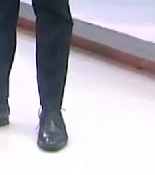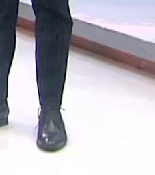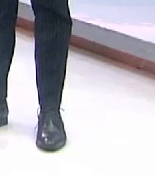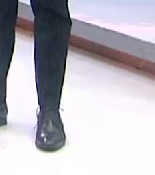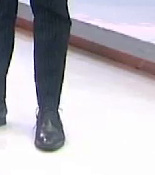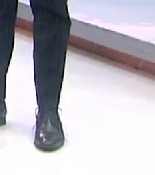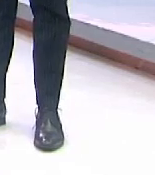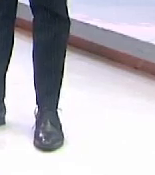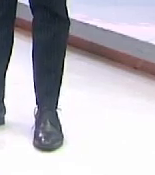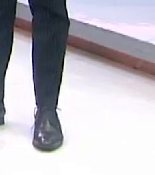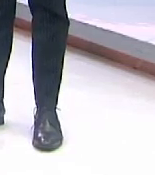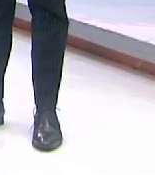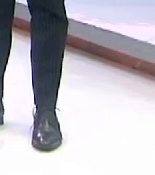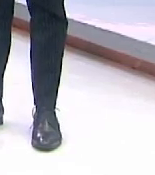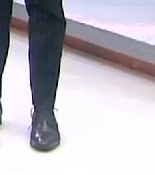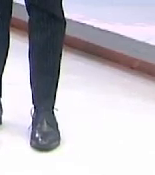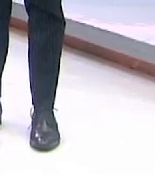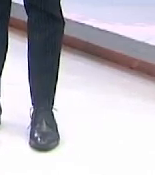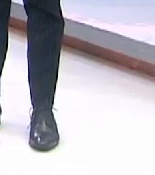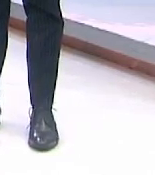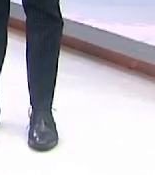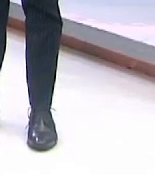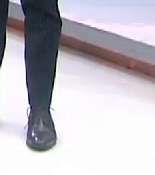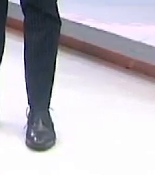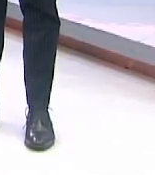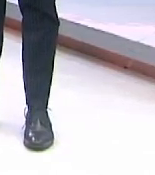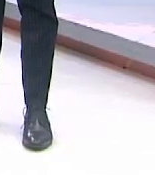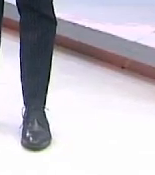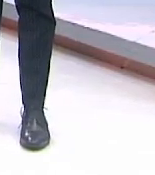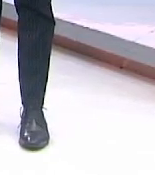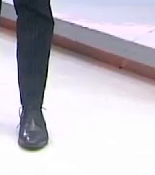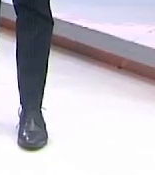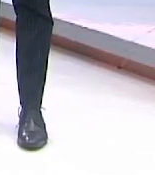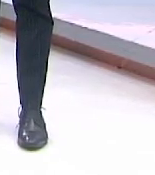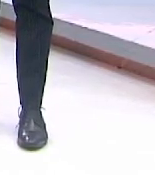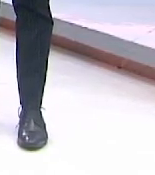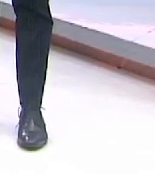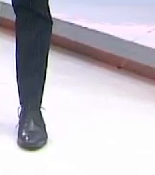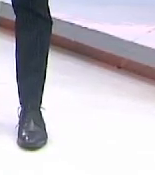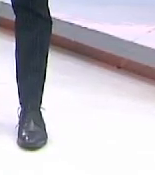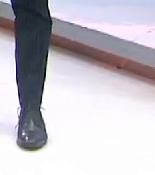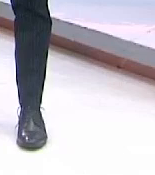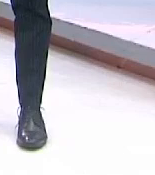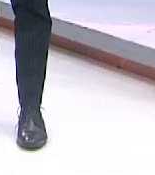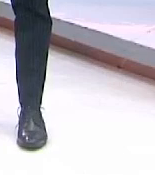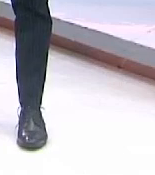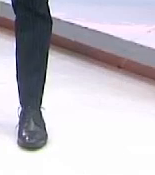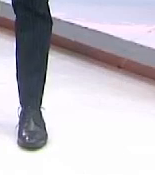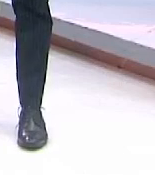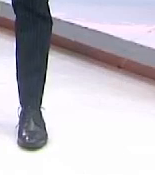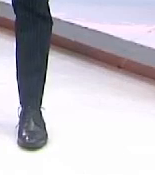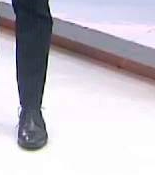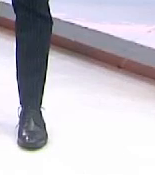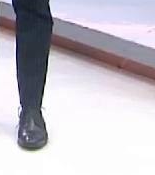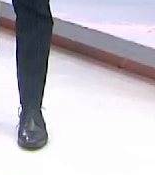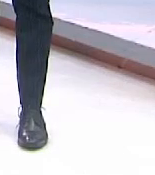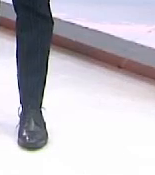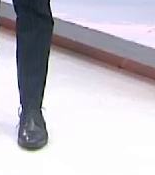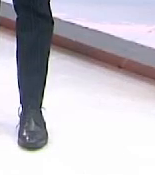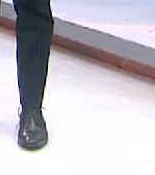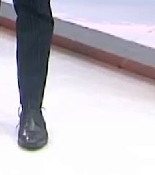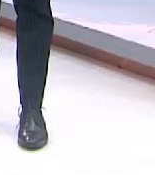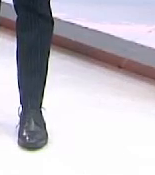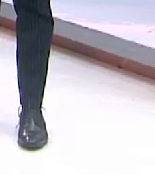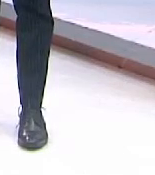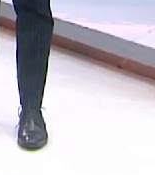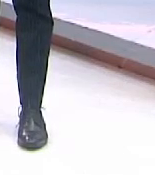health daw ang kinonsidera para sa bagong polisiya. Pero muling ipinaalala ng mga otoridad, tanging sa mga outdoor area at sa mga lugar na